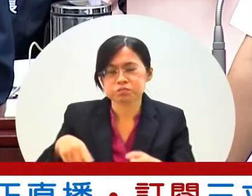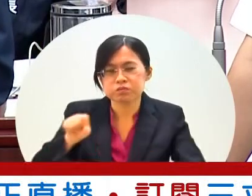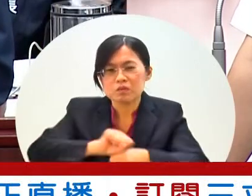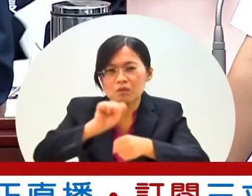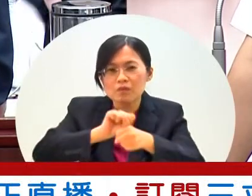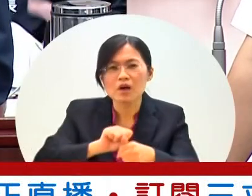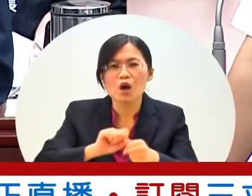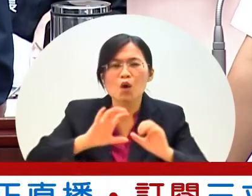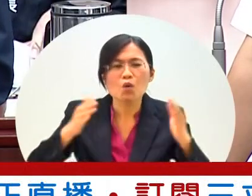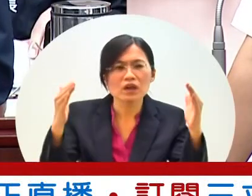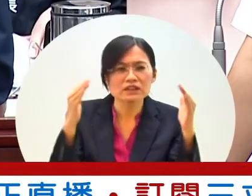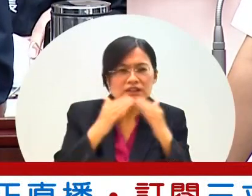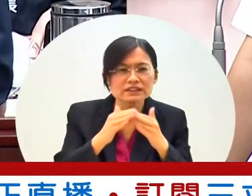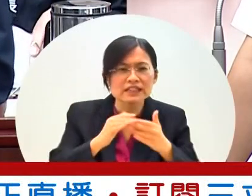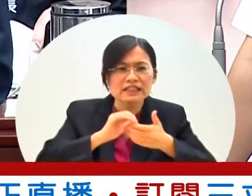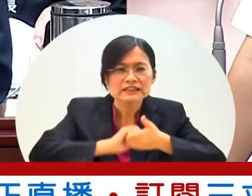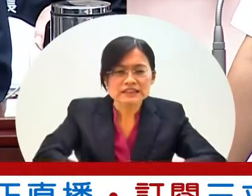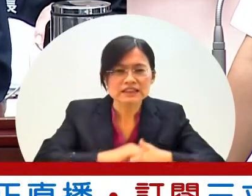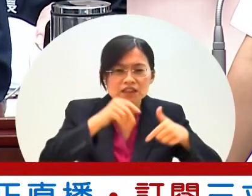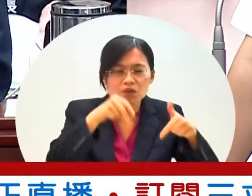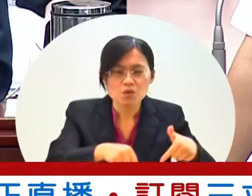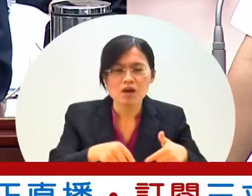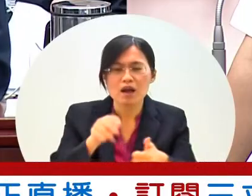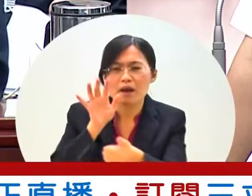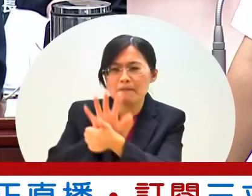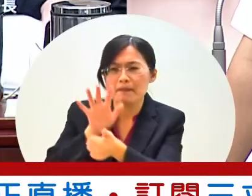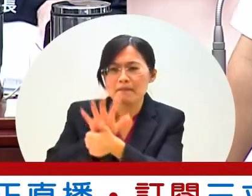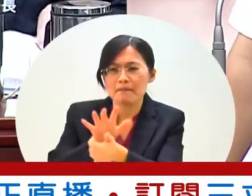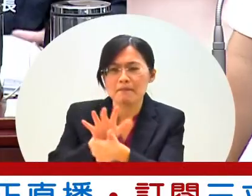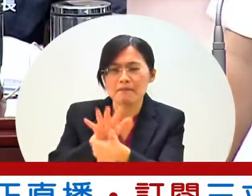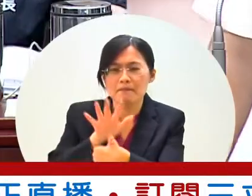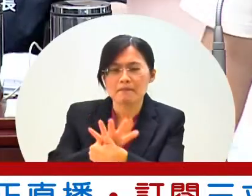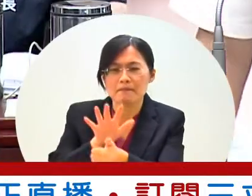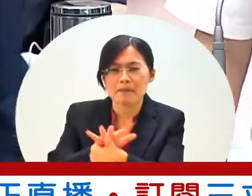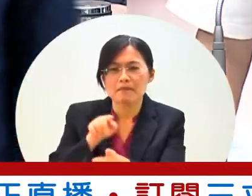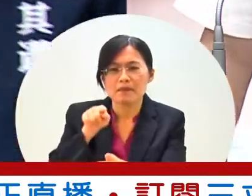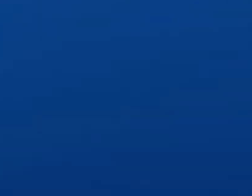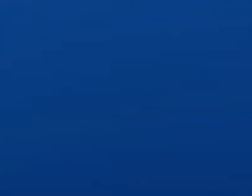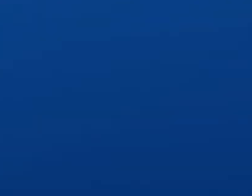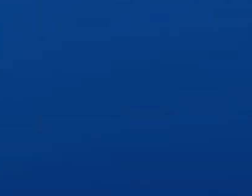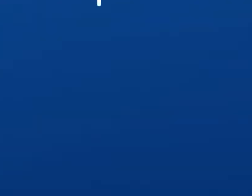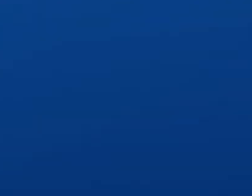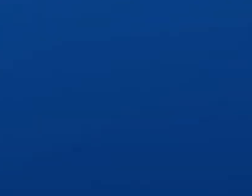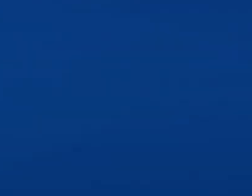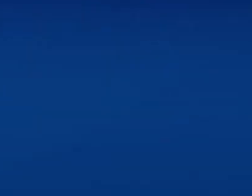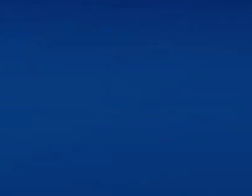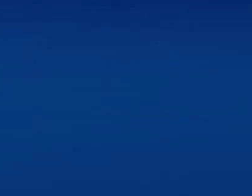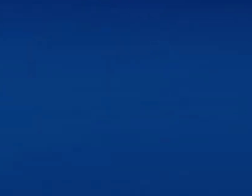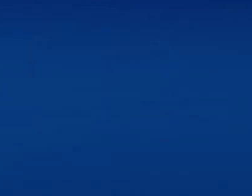的来解决我们年轻的问题，其实很重要。 好，谢谢市长